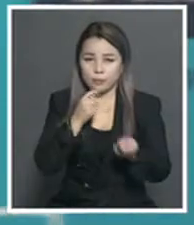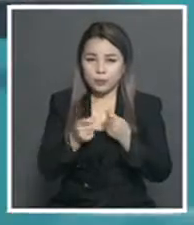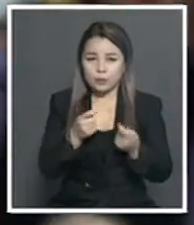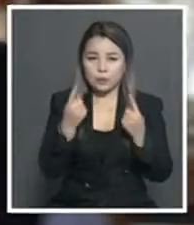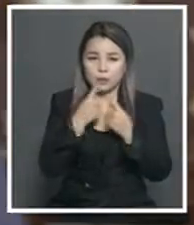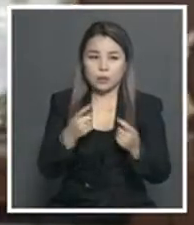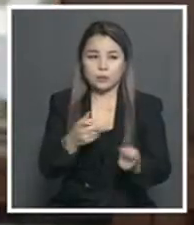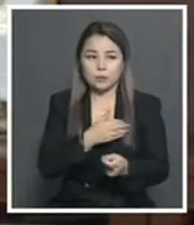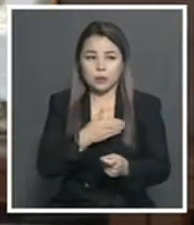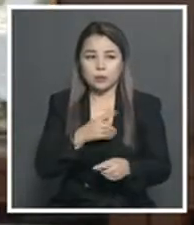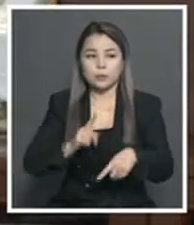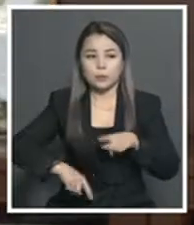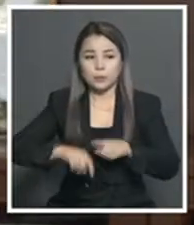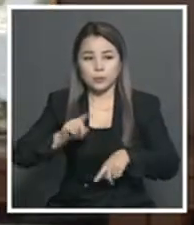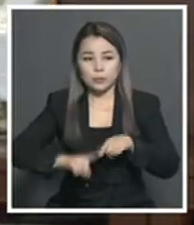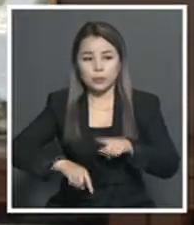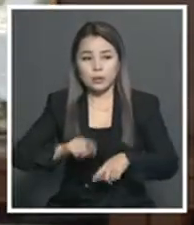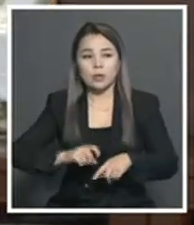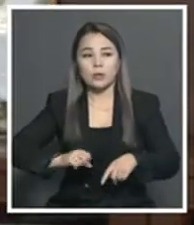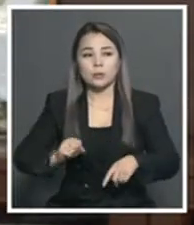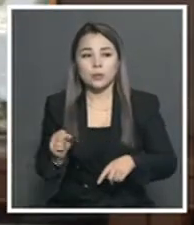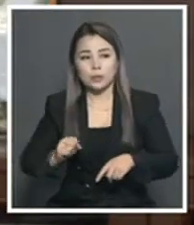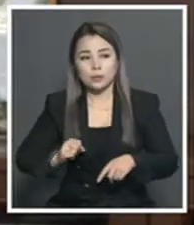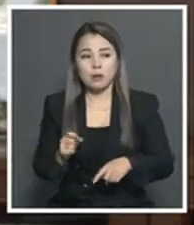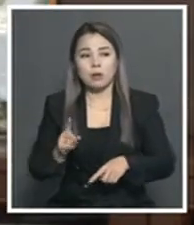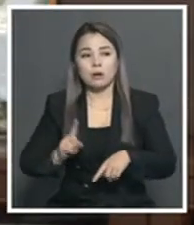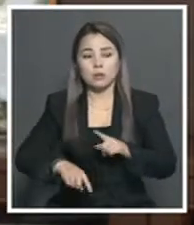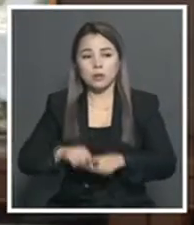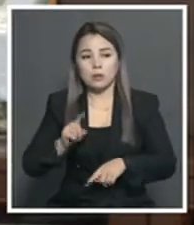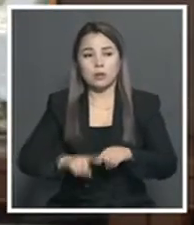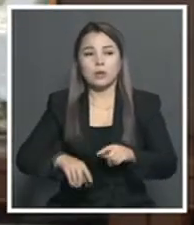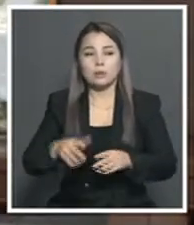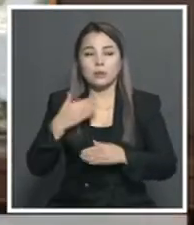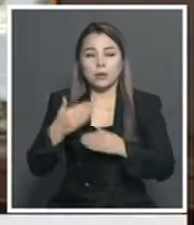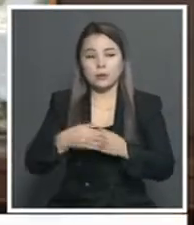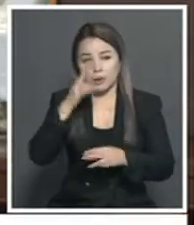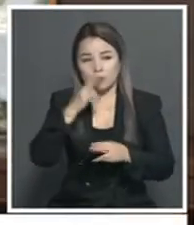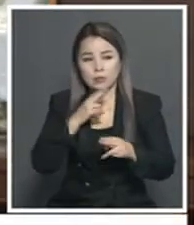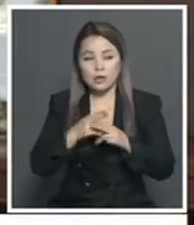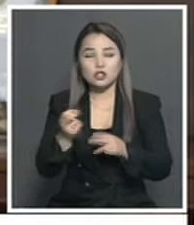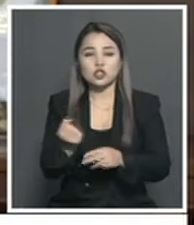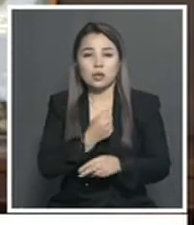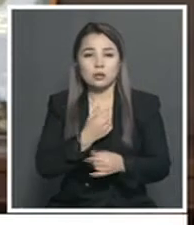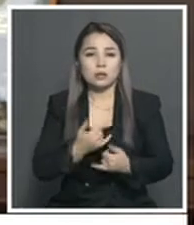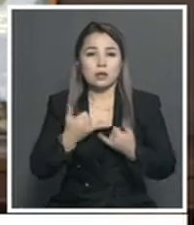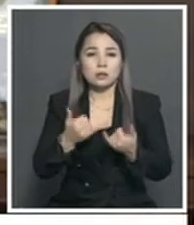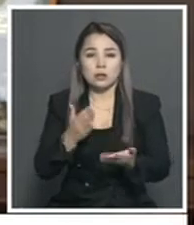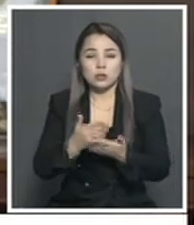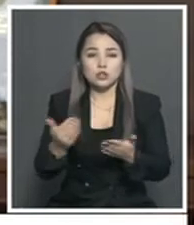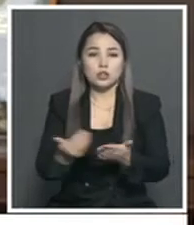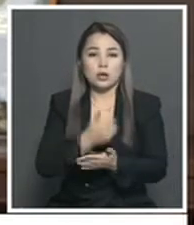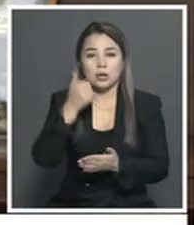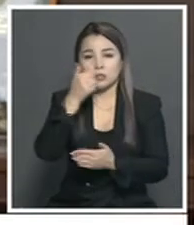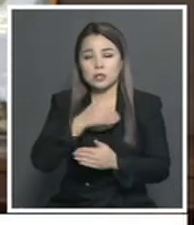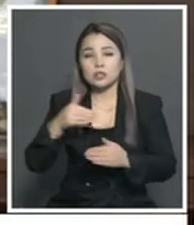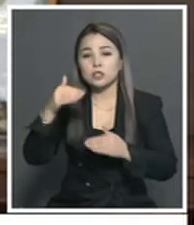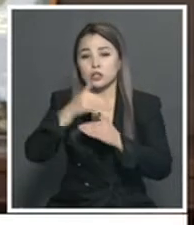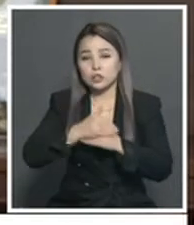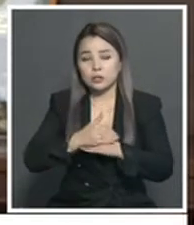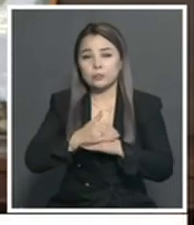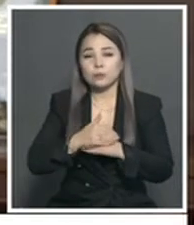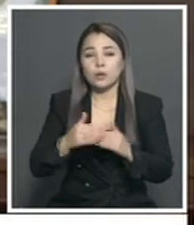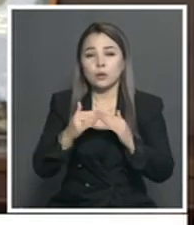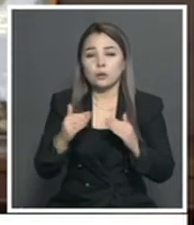сақтанып жүріңіздер. Туған туыстарымызға, дос жарандарымызға, ағайын туыс бауырларымызға жанашырлық танытып, жаңа жылдық кештерімізді